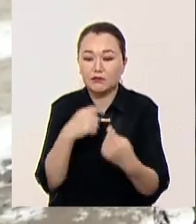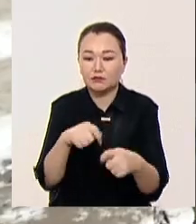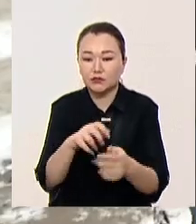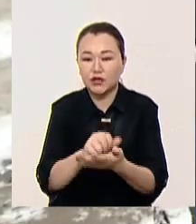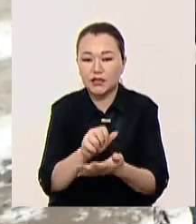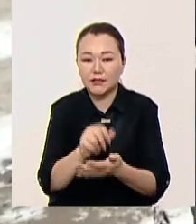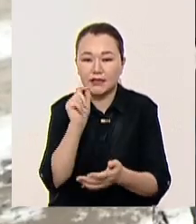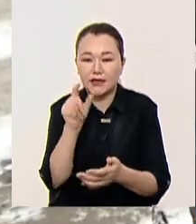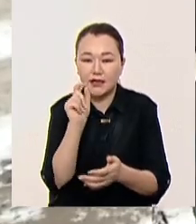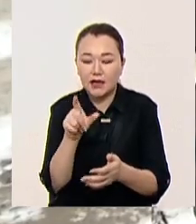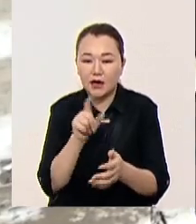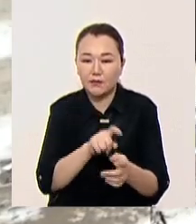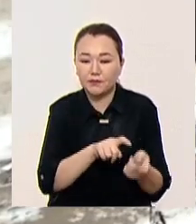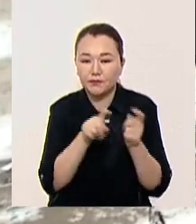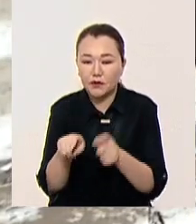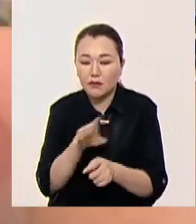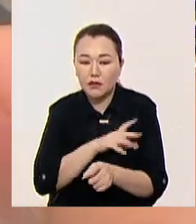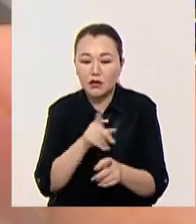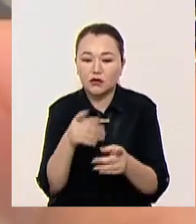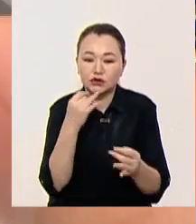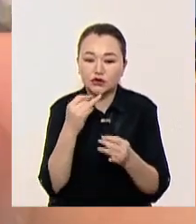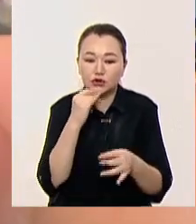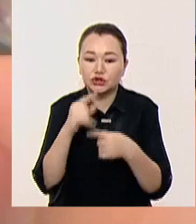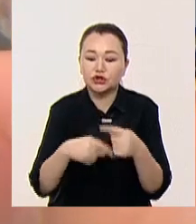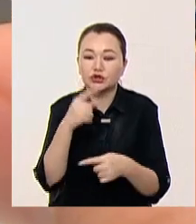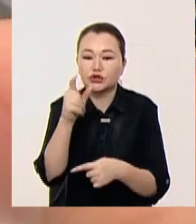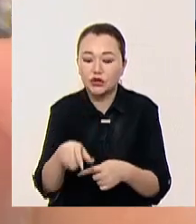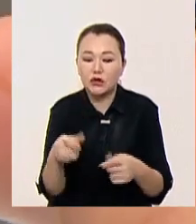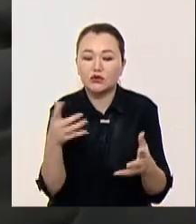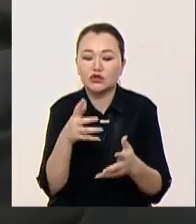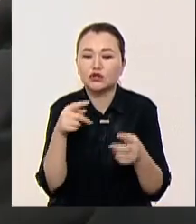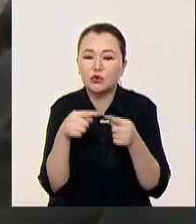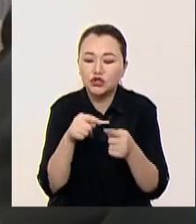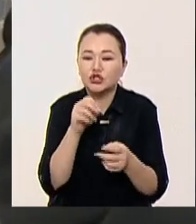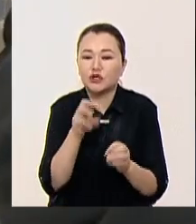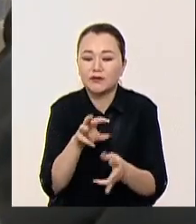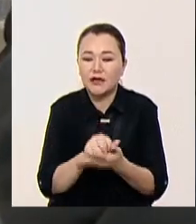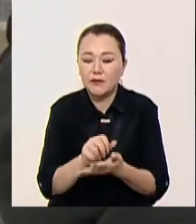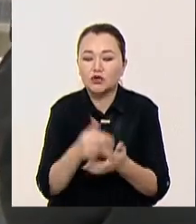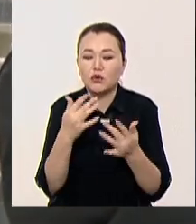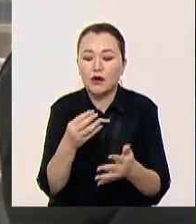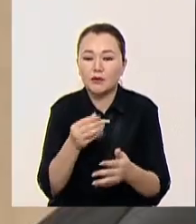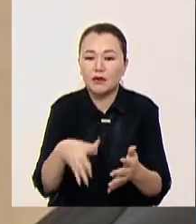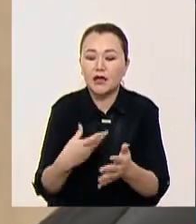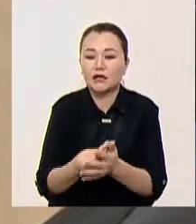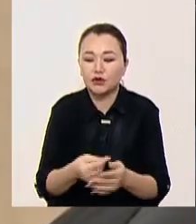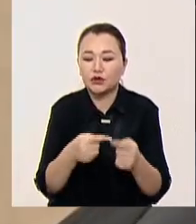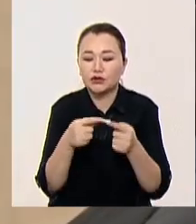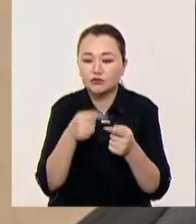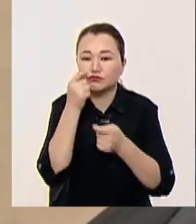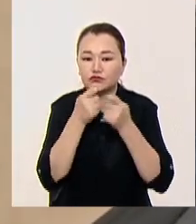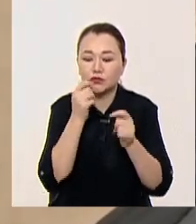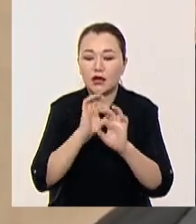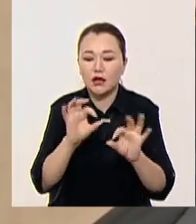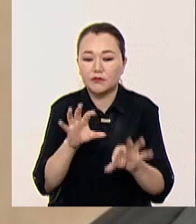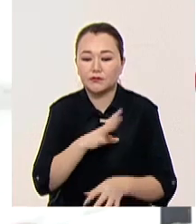айналысатын Telegram арнаға жолдаған. Сөйлесе келе желінің арғы жағындағы азамат нақты немен айналысатынын, қанша қаржы төлен етінін тәптіштеп